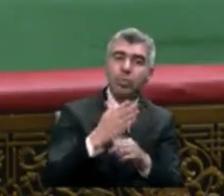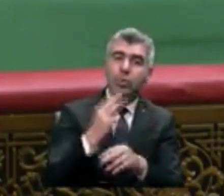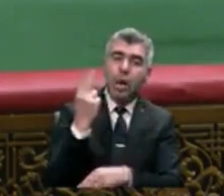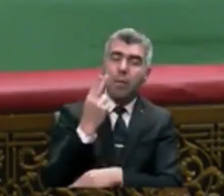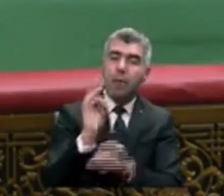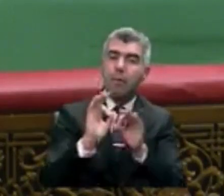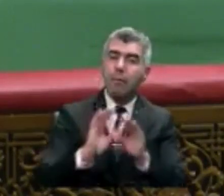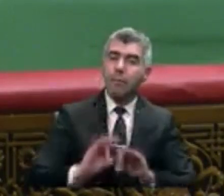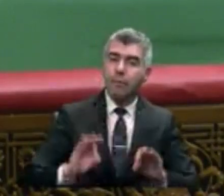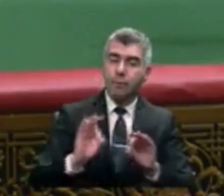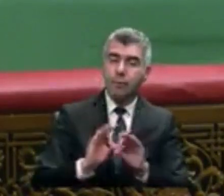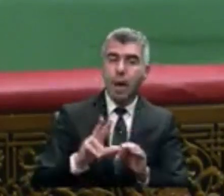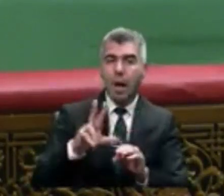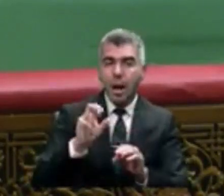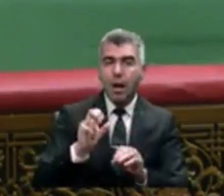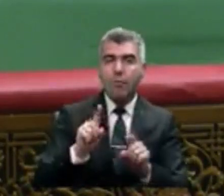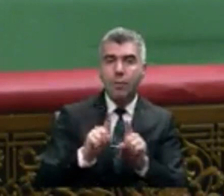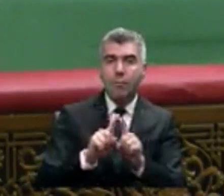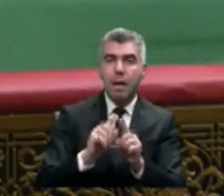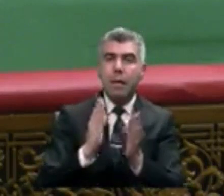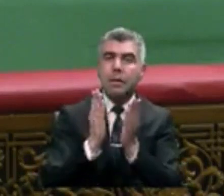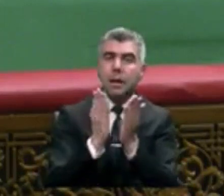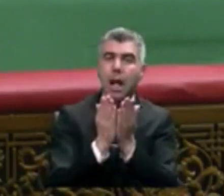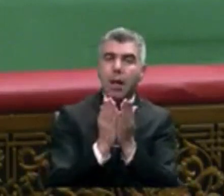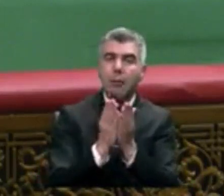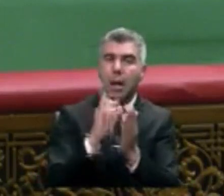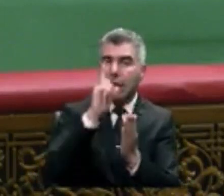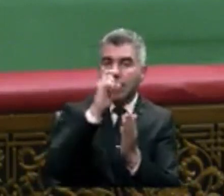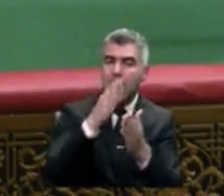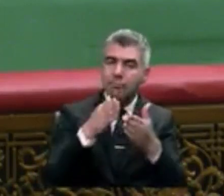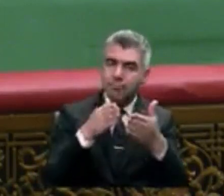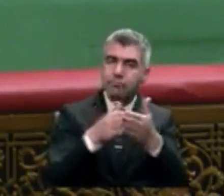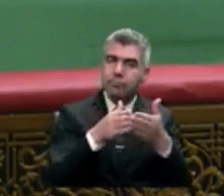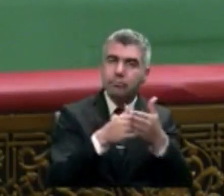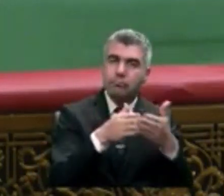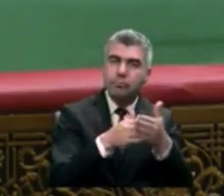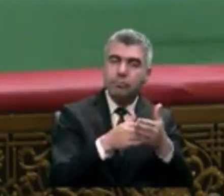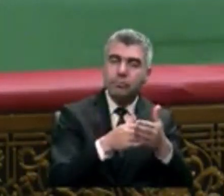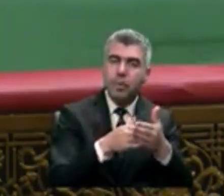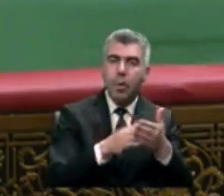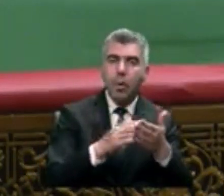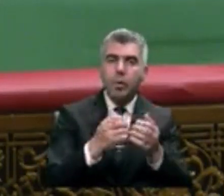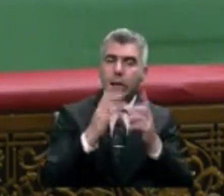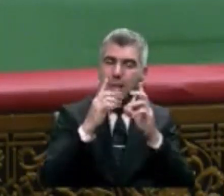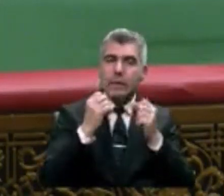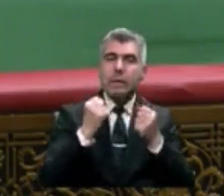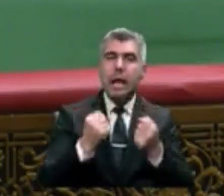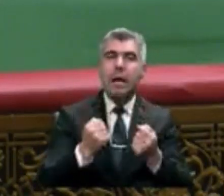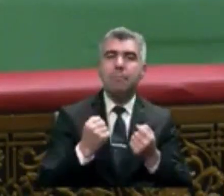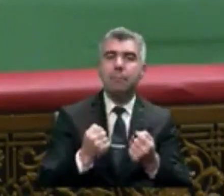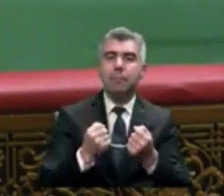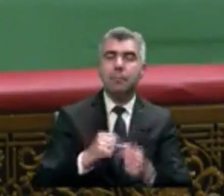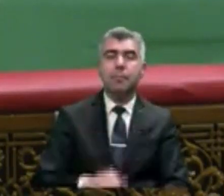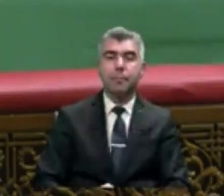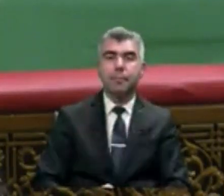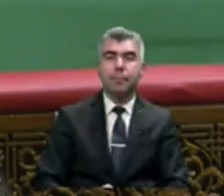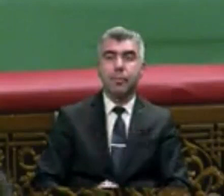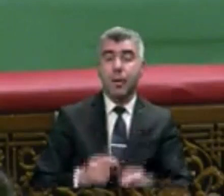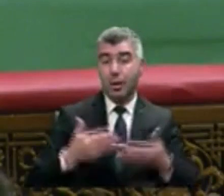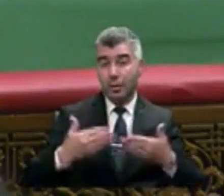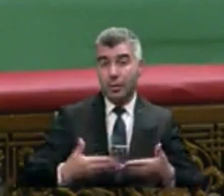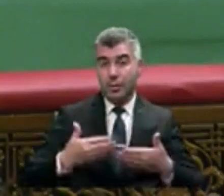يعلم معاناه الطلبه الباحثين في جميع التخصصات امام الصعوبات والاكراهات الذاتيه والموضوعيه وهي مناسبه